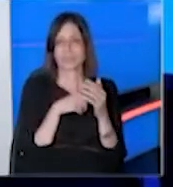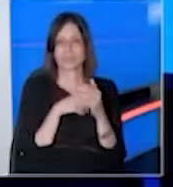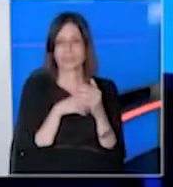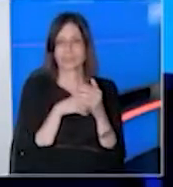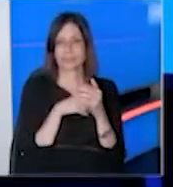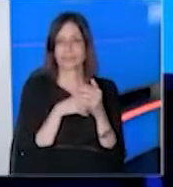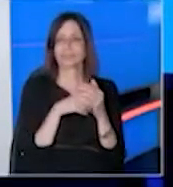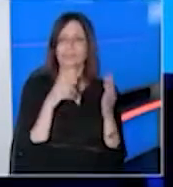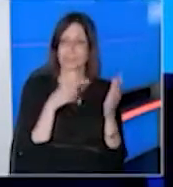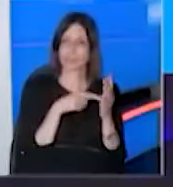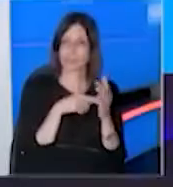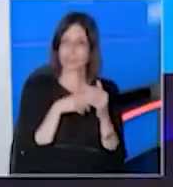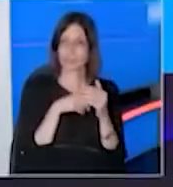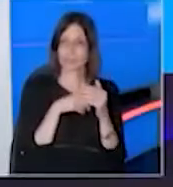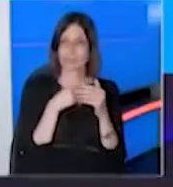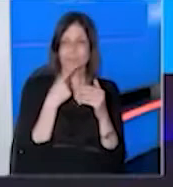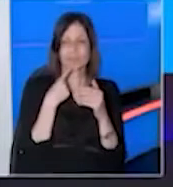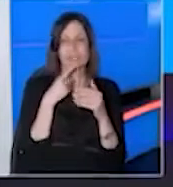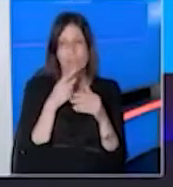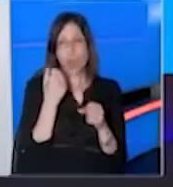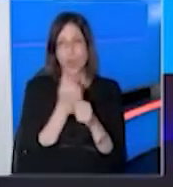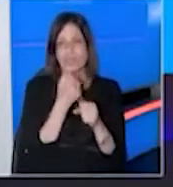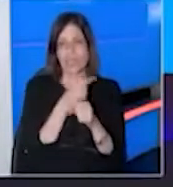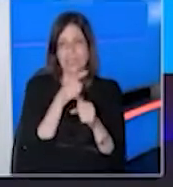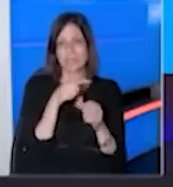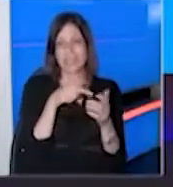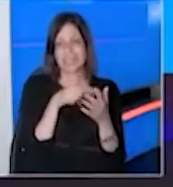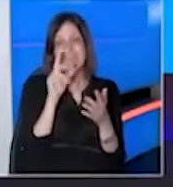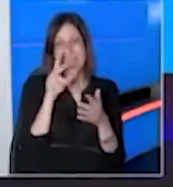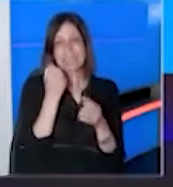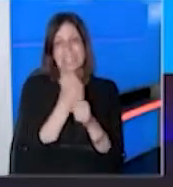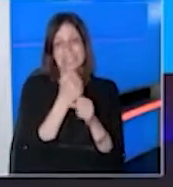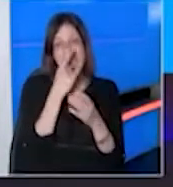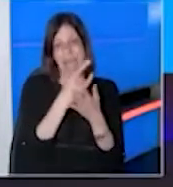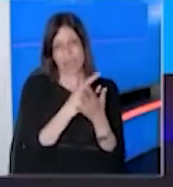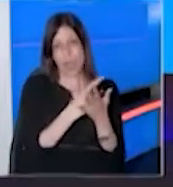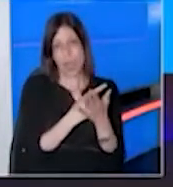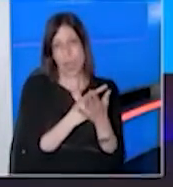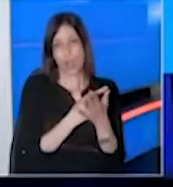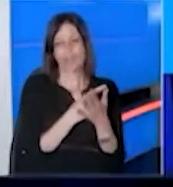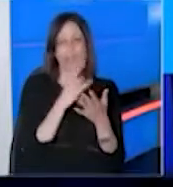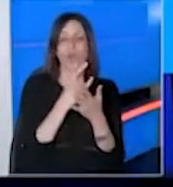רגע, היא על זה, סליחה, אתה אומר, היא עושה את זה. היא על זה חוקקה את חוק הוותמל. היא חוקקה.